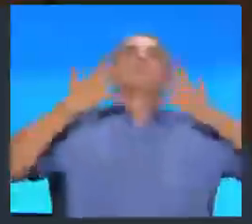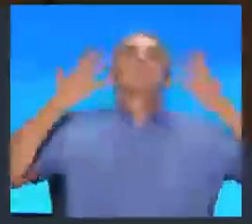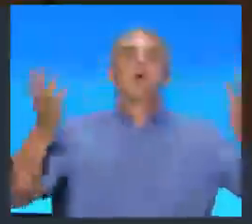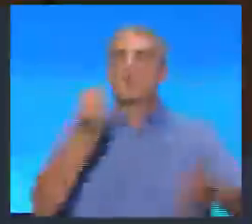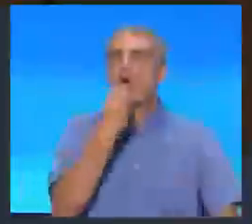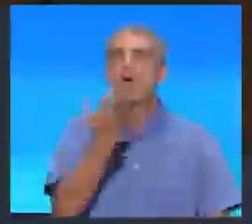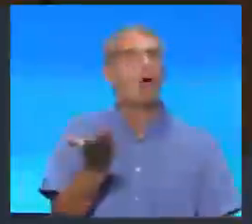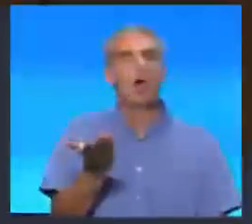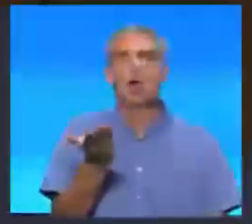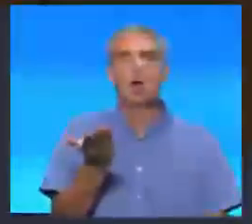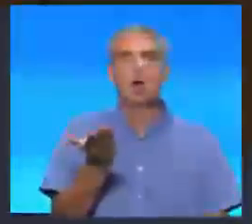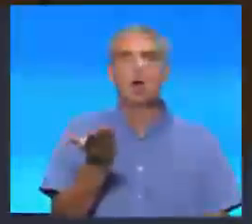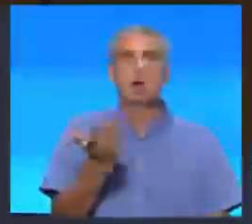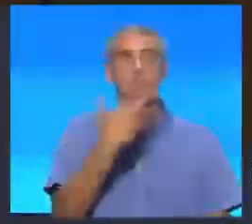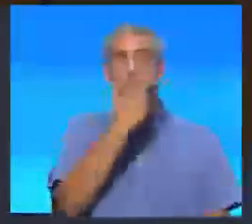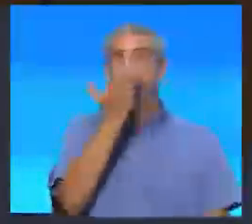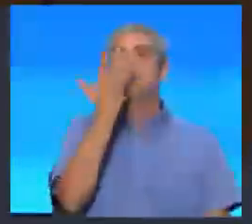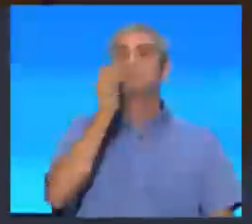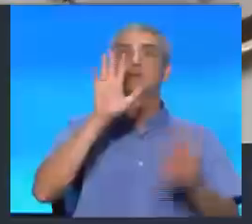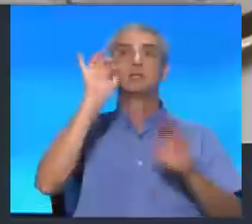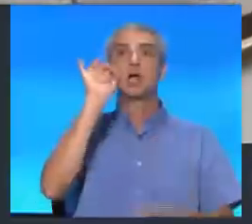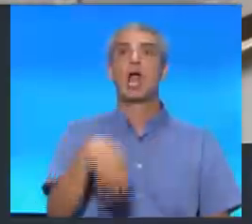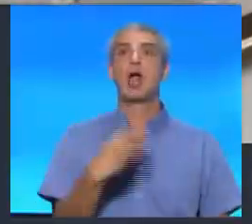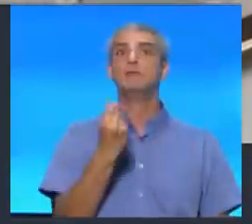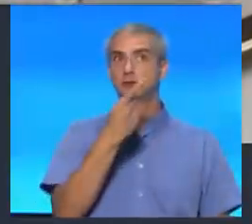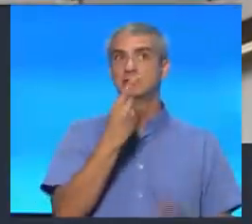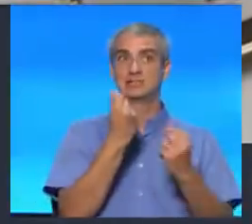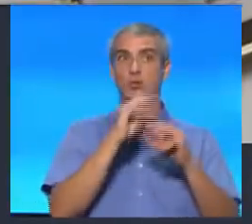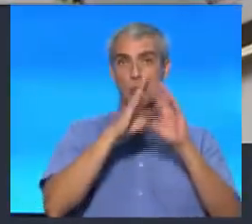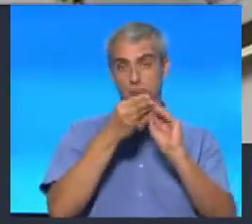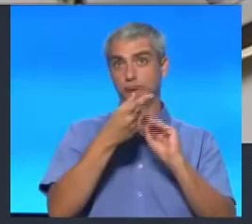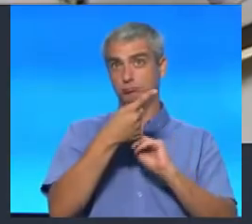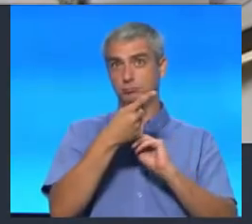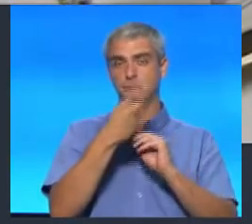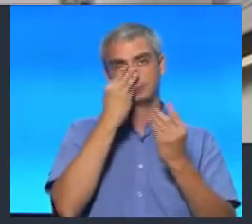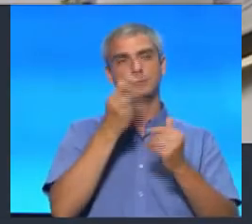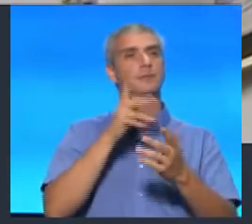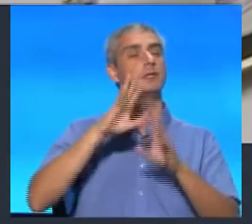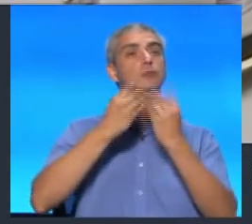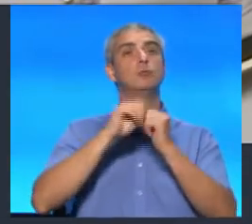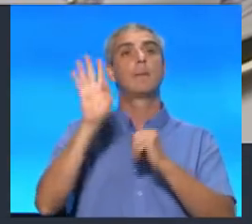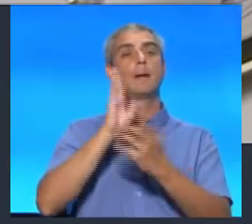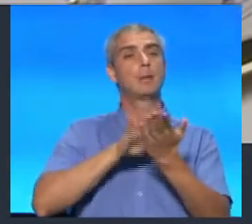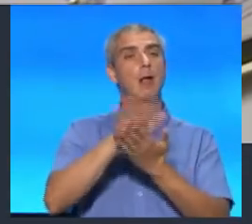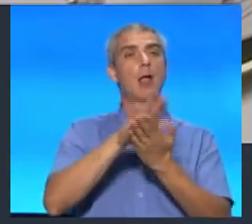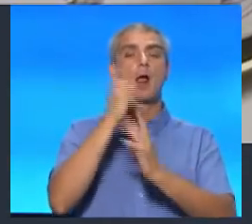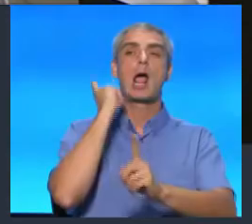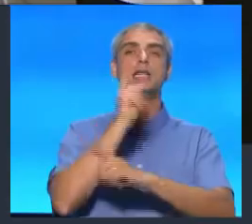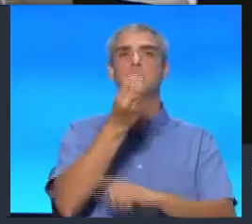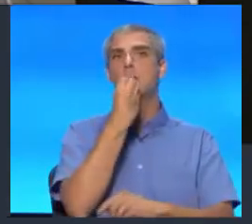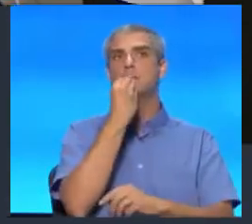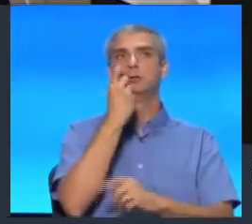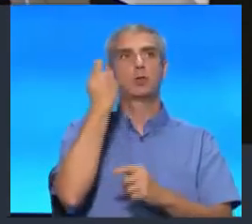האוכל הזה? 359,000 שקלים, זה הסכום שעל פי החשד הוציאה משפחת נתניהו על הזמנת מזון